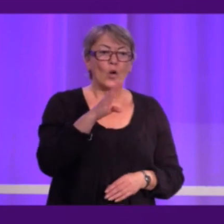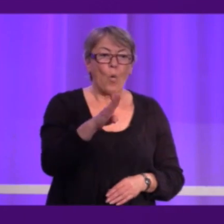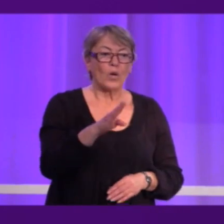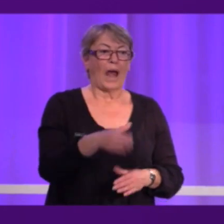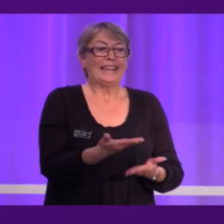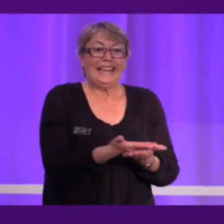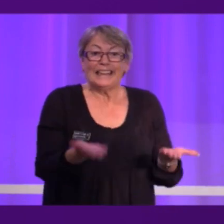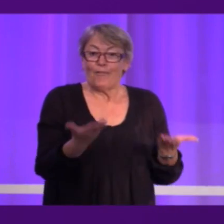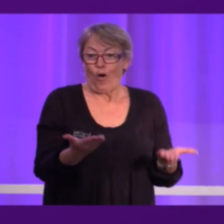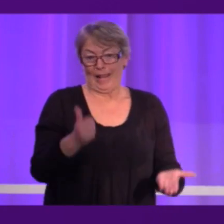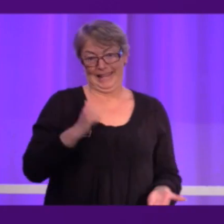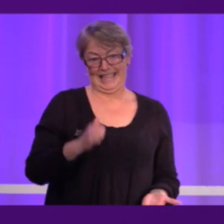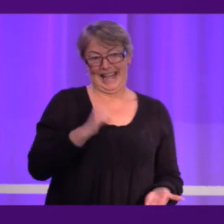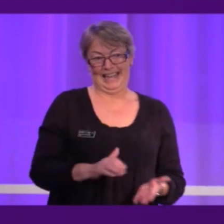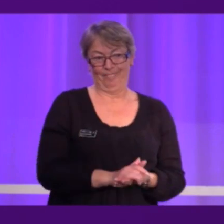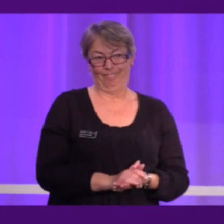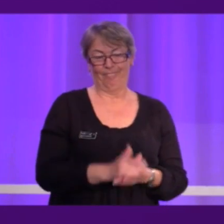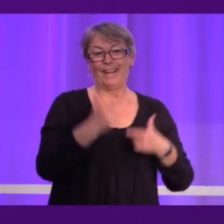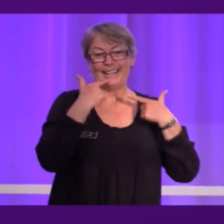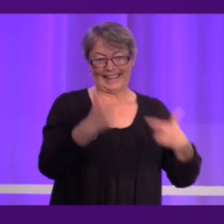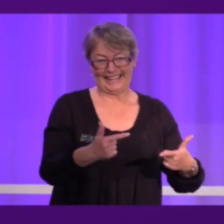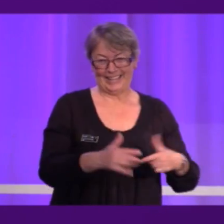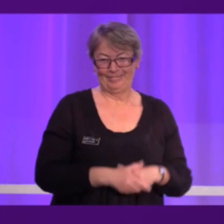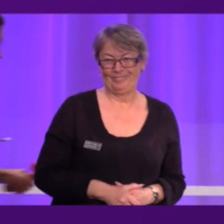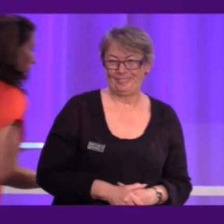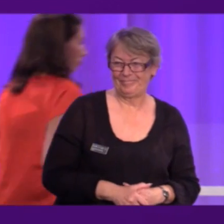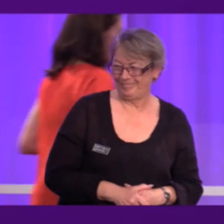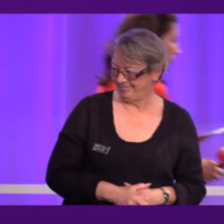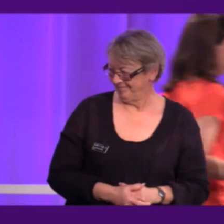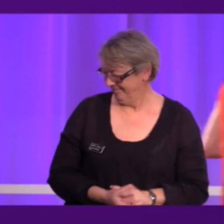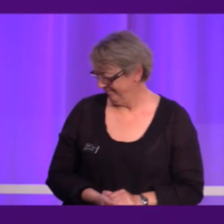tillgänglig? Tack.